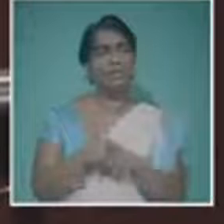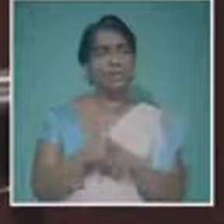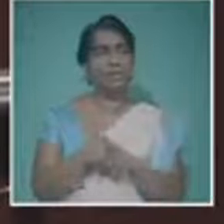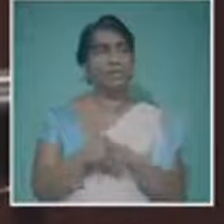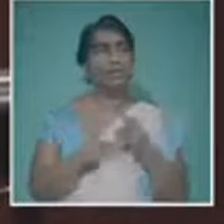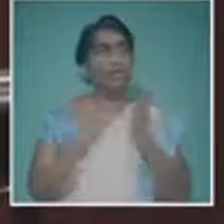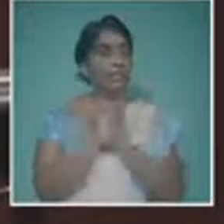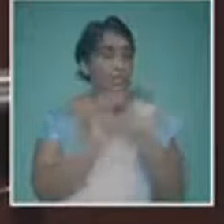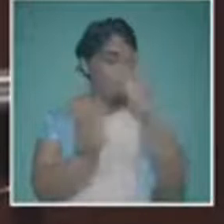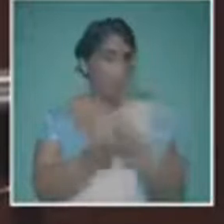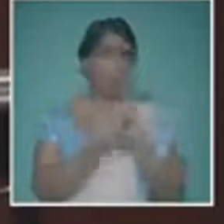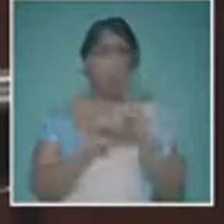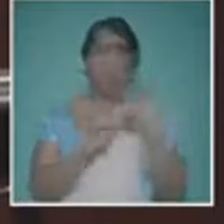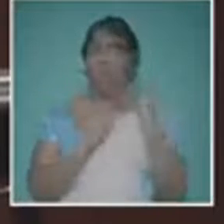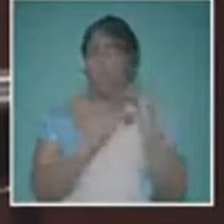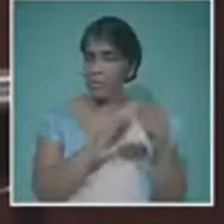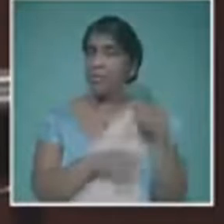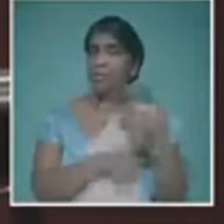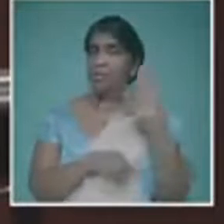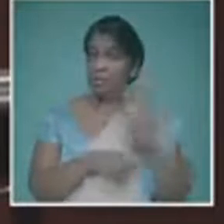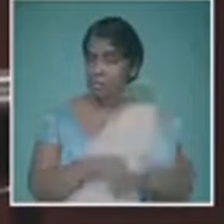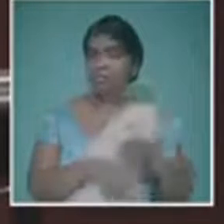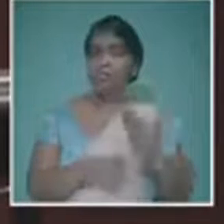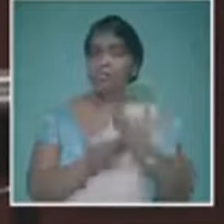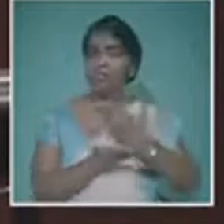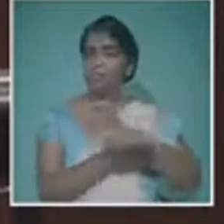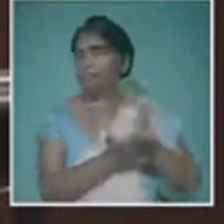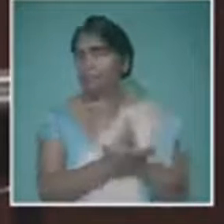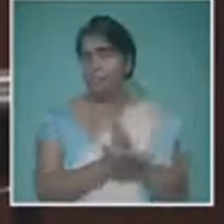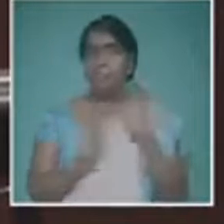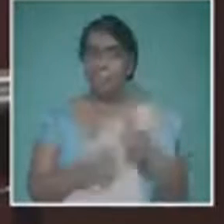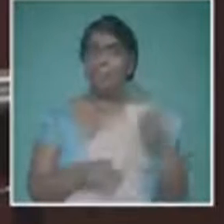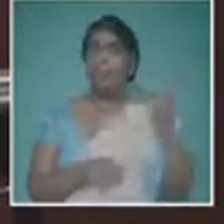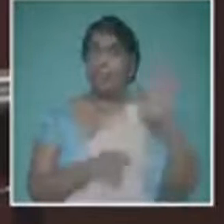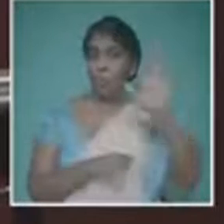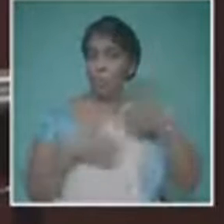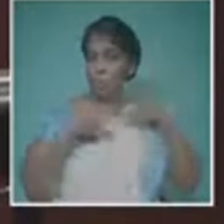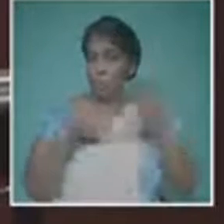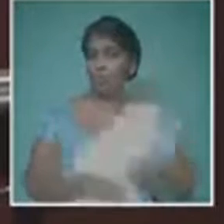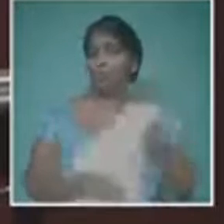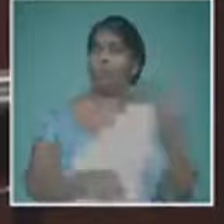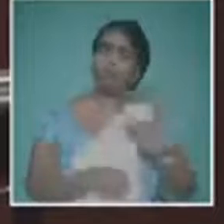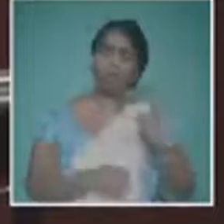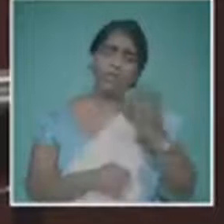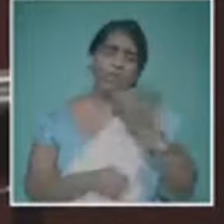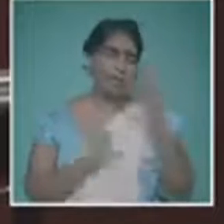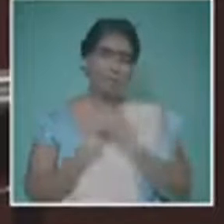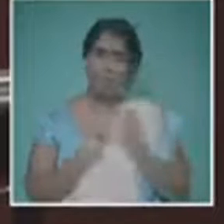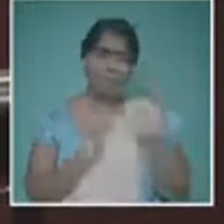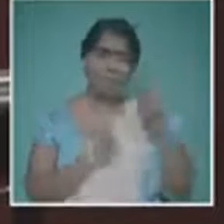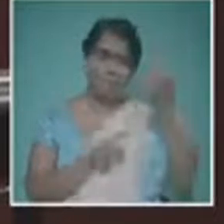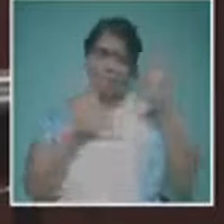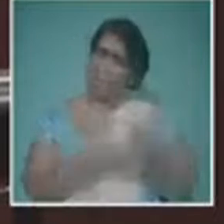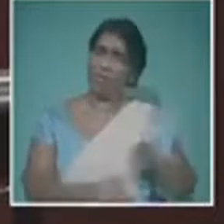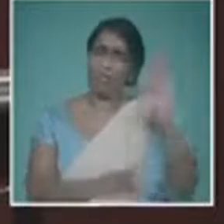என வந்து நிற்கின்றனர், எல்லை போடுகின்றனர். சரி, வனவிலக திணைக்களத்துக்கு சொந்தமான காணியாக கூட இருக்கலாம், ஆனால் அதை ஒரு தனி